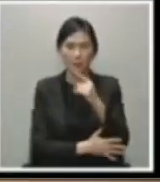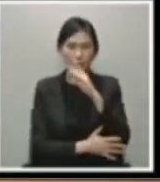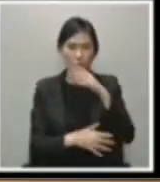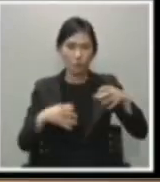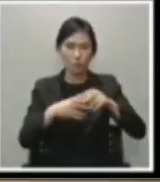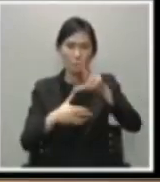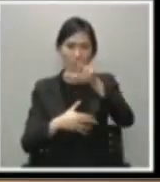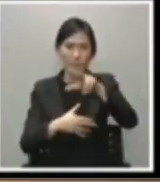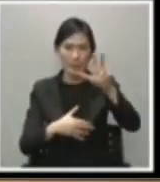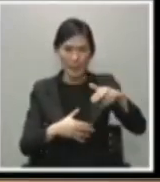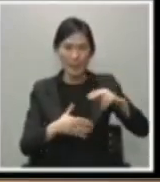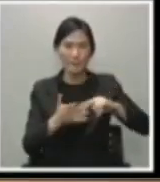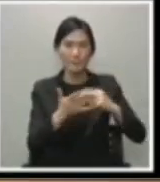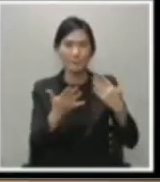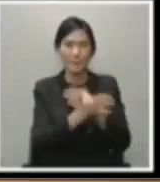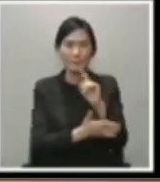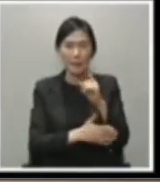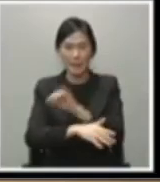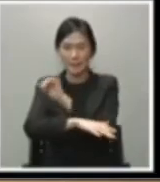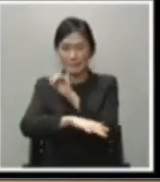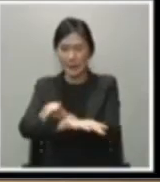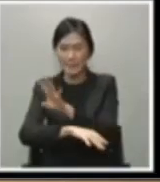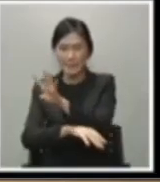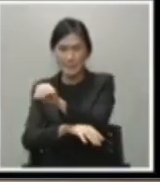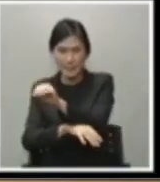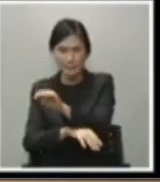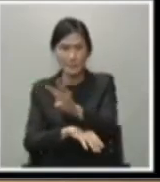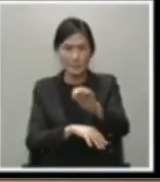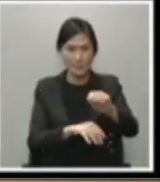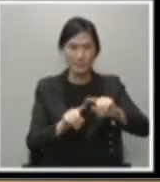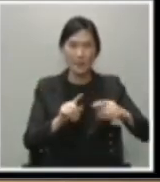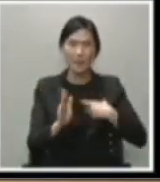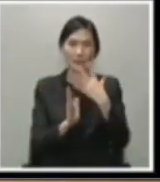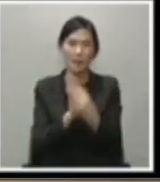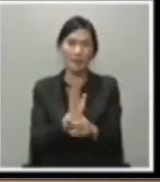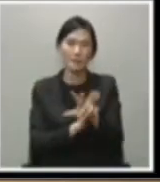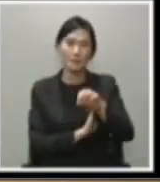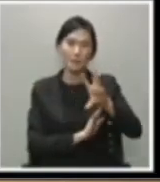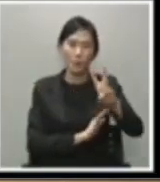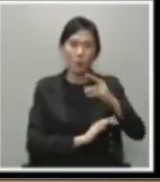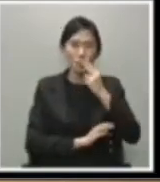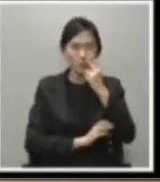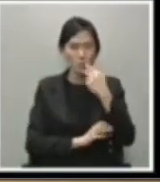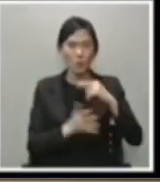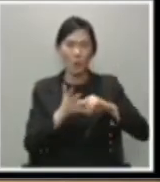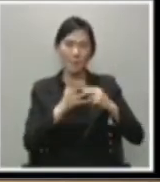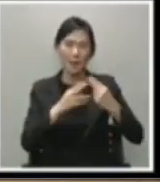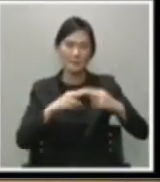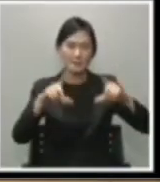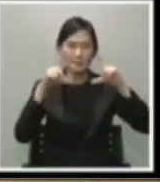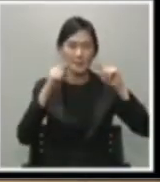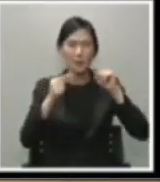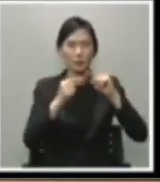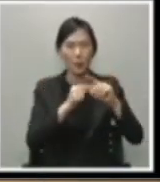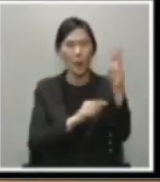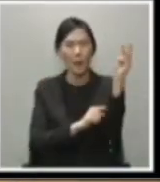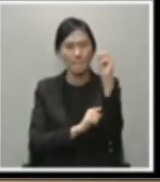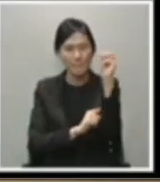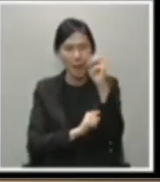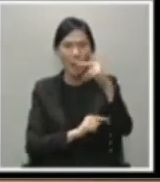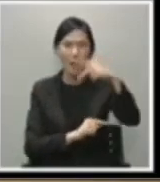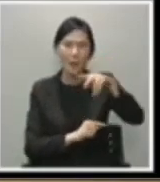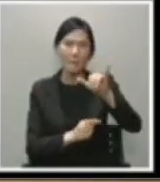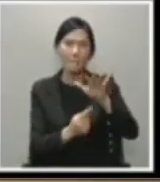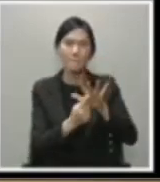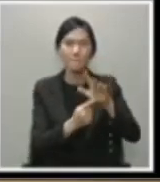จะปลูกยางแค่40ต้นต่อไร่ที่เหลือ36ต้นปลูกไม้มีค่าไม้พยุงไม้ตะเคียนทองไม้จำปาทองในสวนย